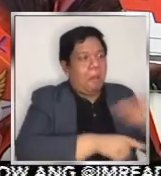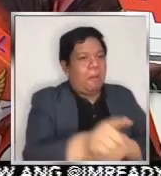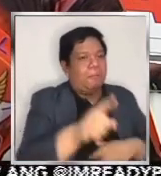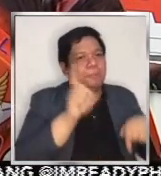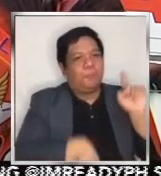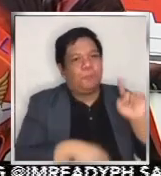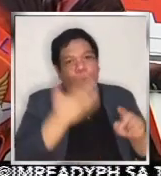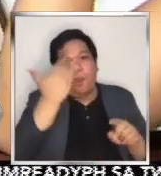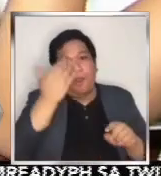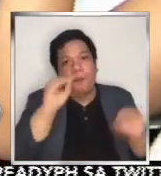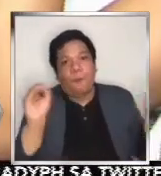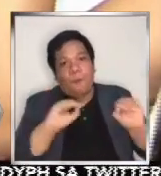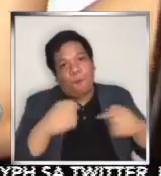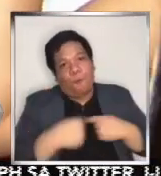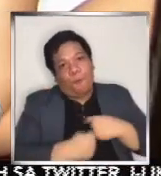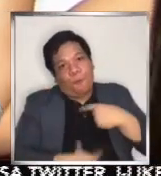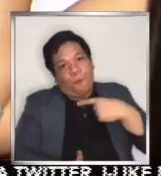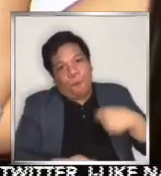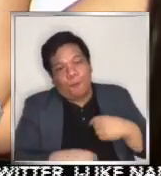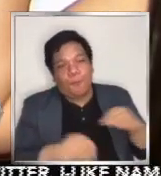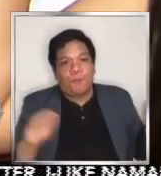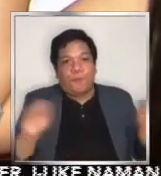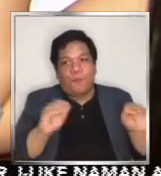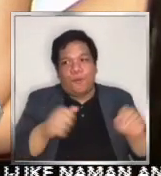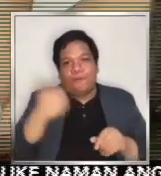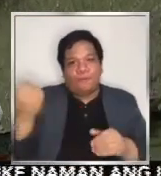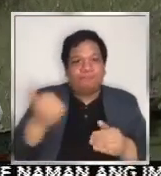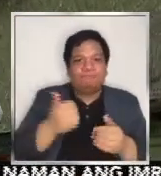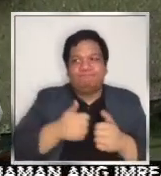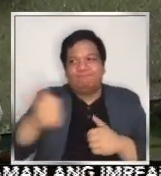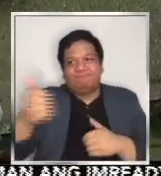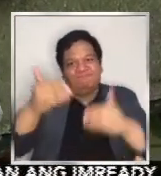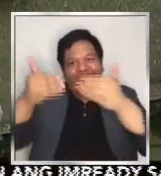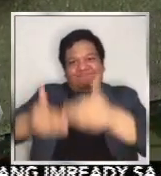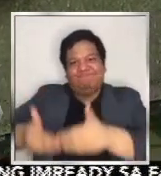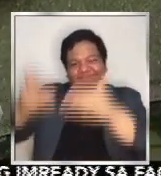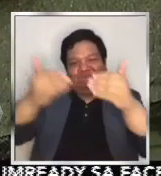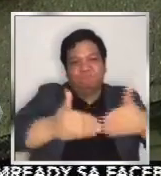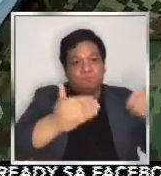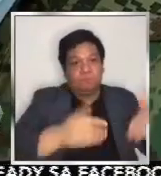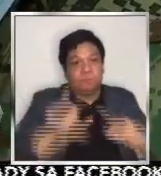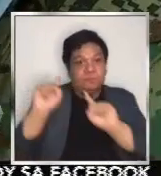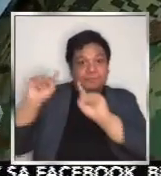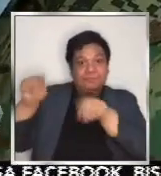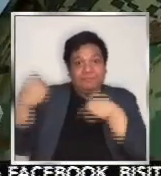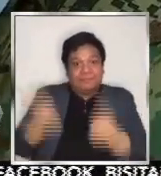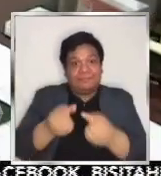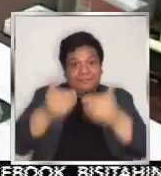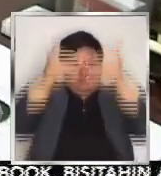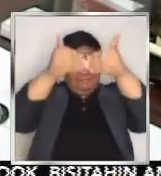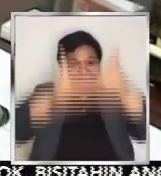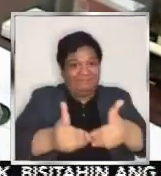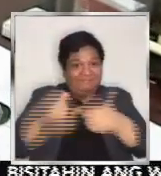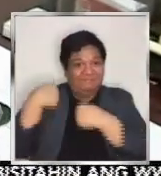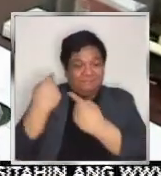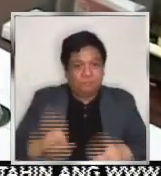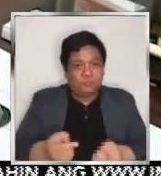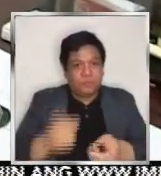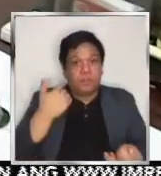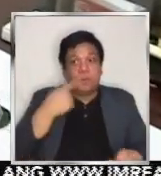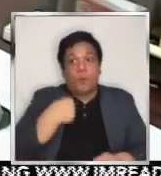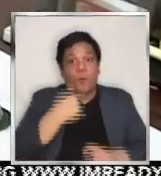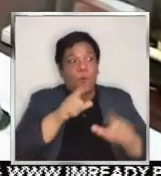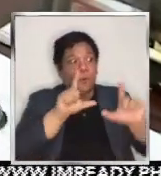rin po mga biyahe sa ibang lugar. Simula nang ipatupad ang lockdown, umabot na sa 83 ang naaresto mga wanted persons sa